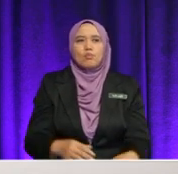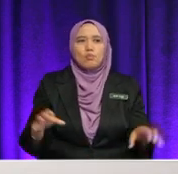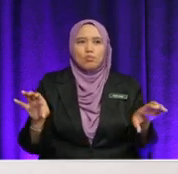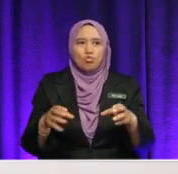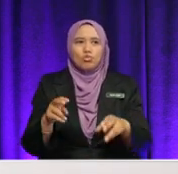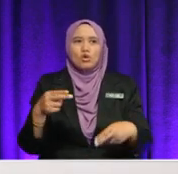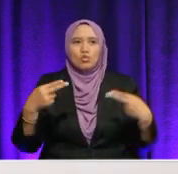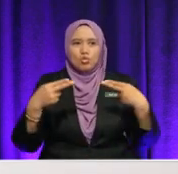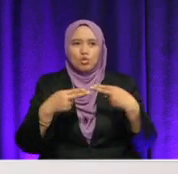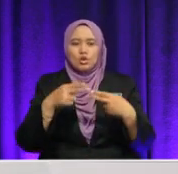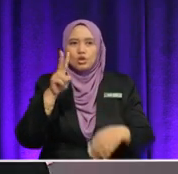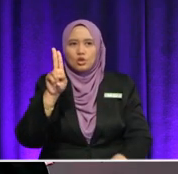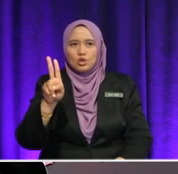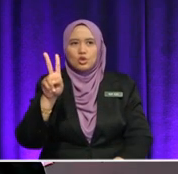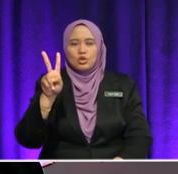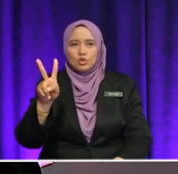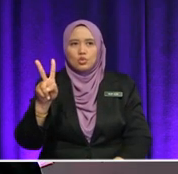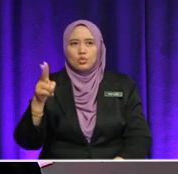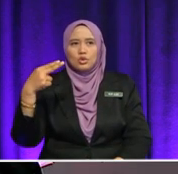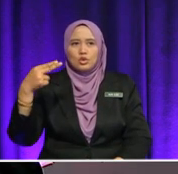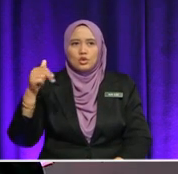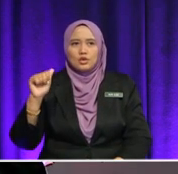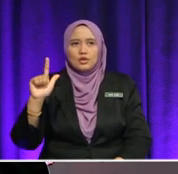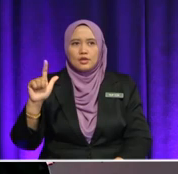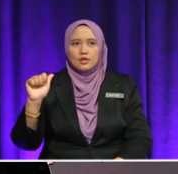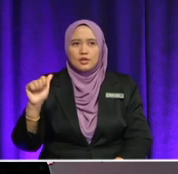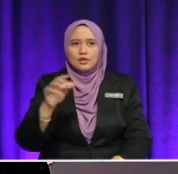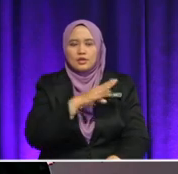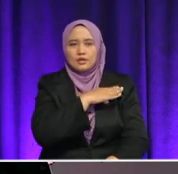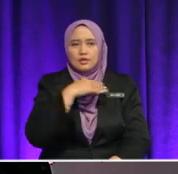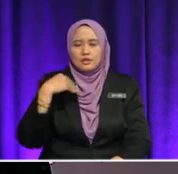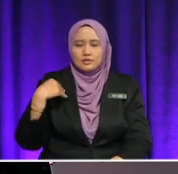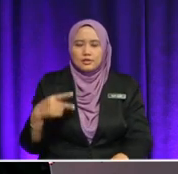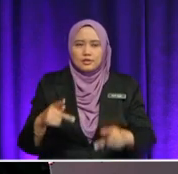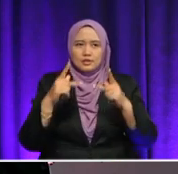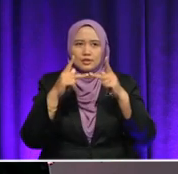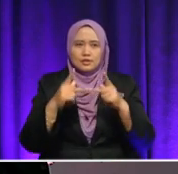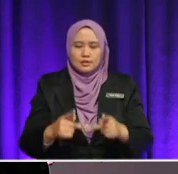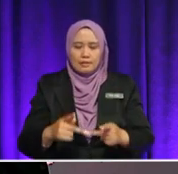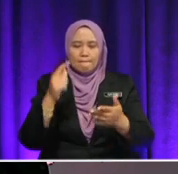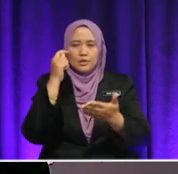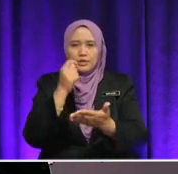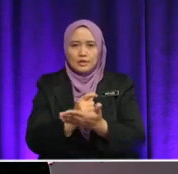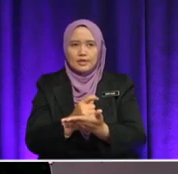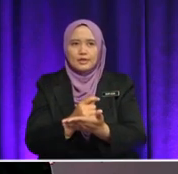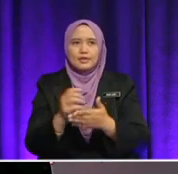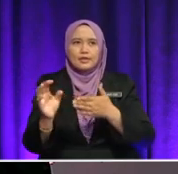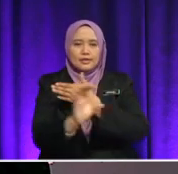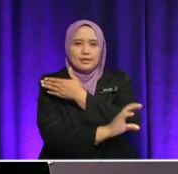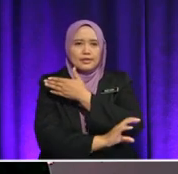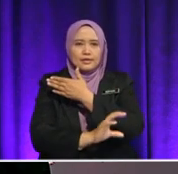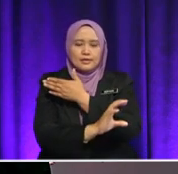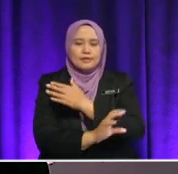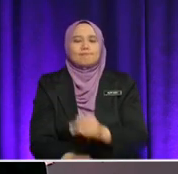merupakan cara menjawab soal yang hebat dan seperti jawaban vagina tadi juga kita bagi 3